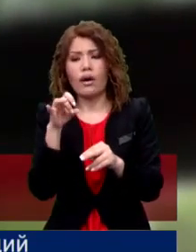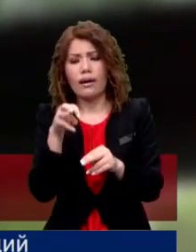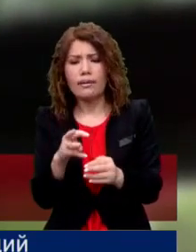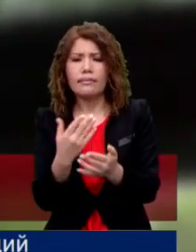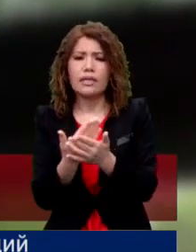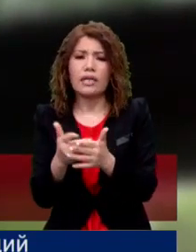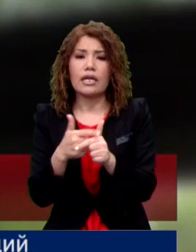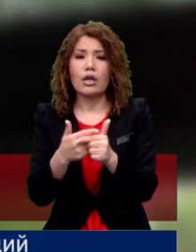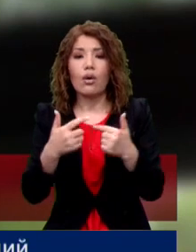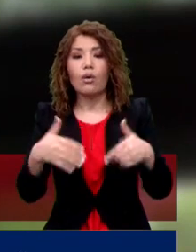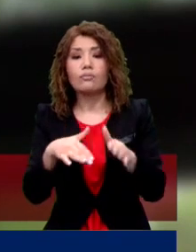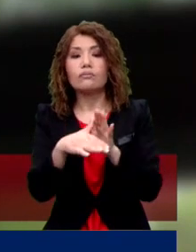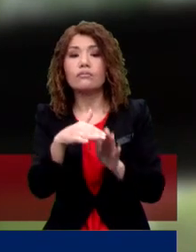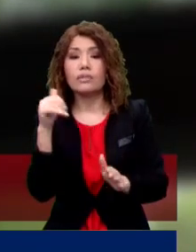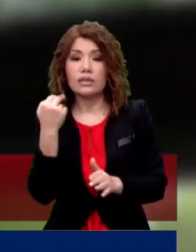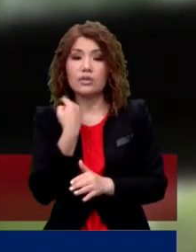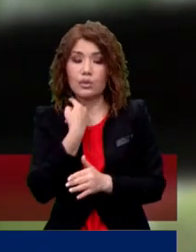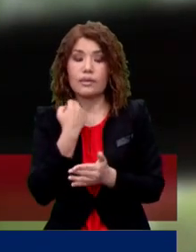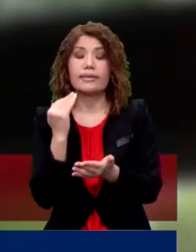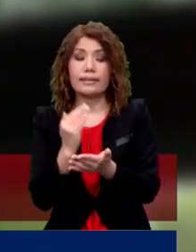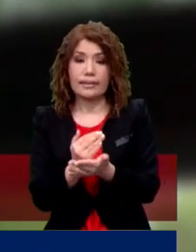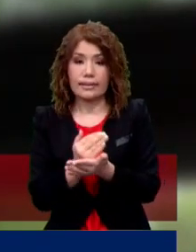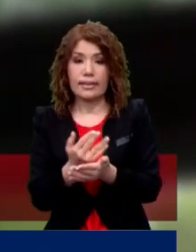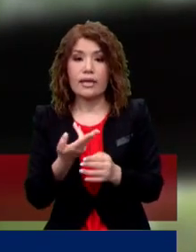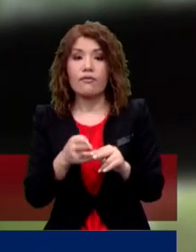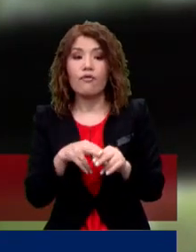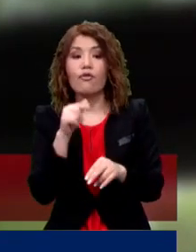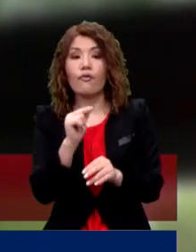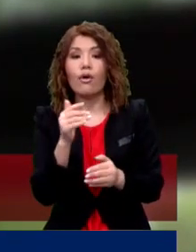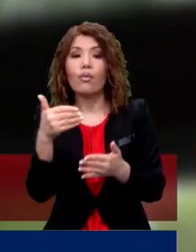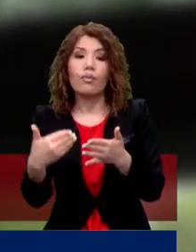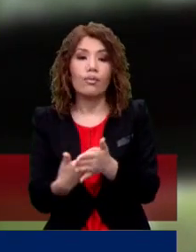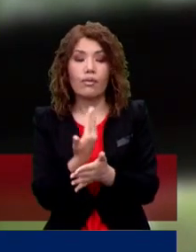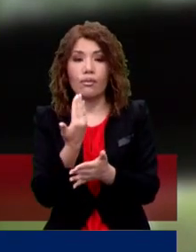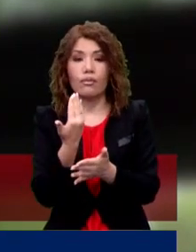мынау қор нарығынан алған қарыздары бар. Бұл енгізілетін жаңа